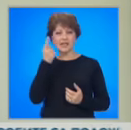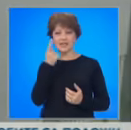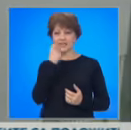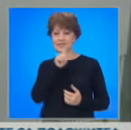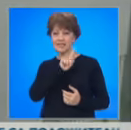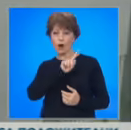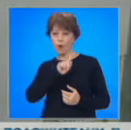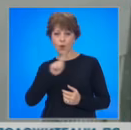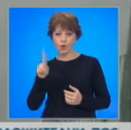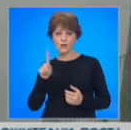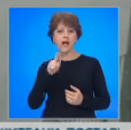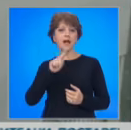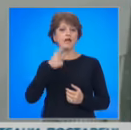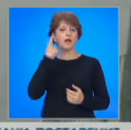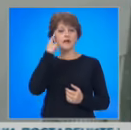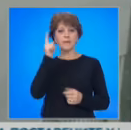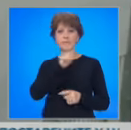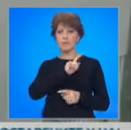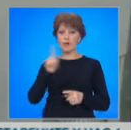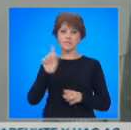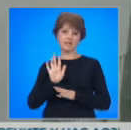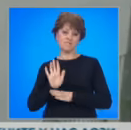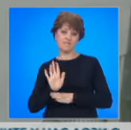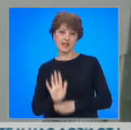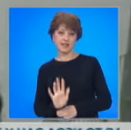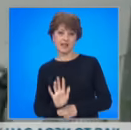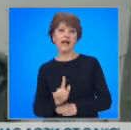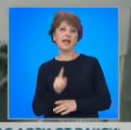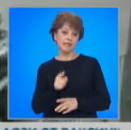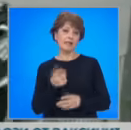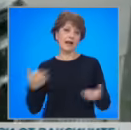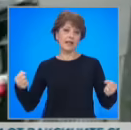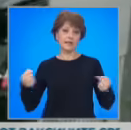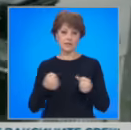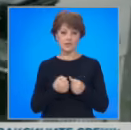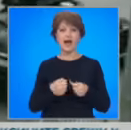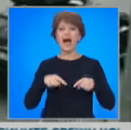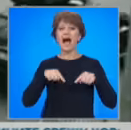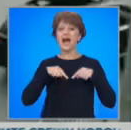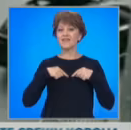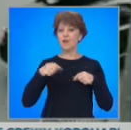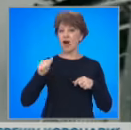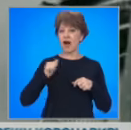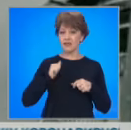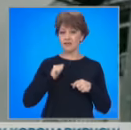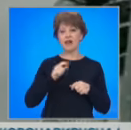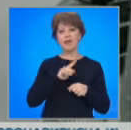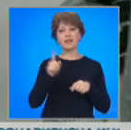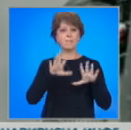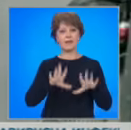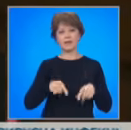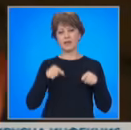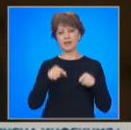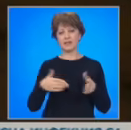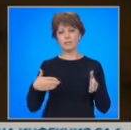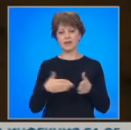Кристиян несъзнателно е увеличил скоростта и така е предизвикал катастрофата. Адвокатите на наследниците на Милен Цветков не приемат тази